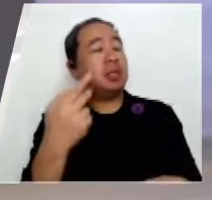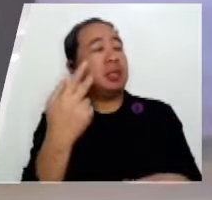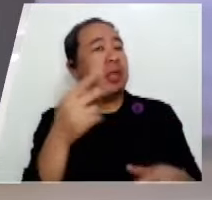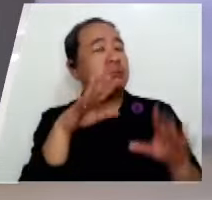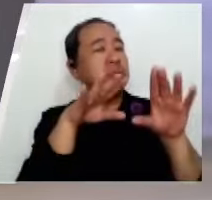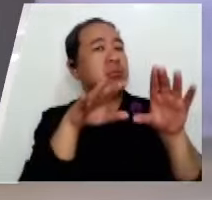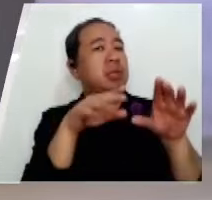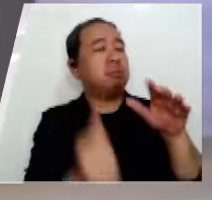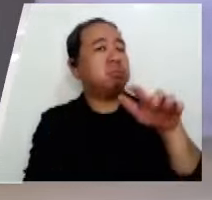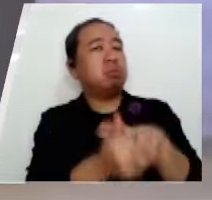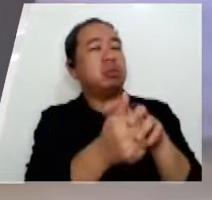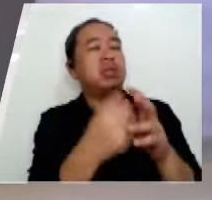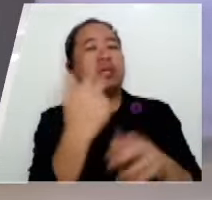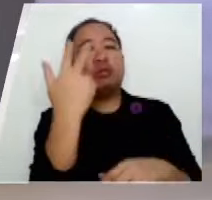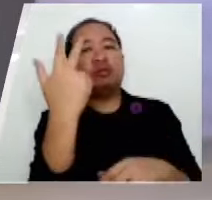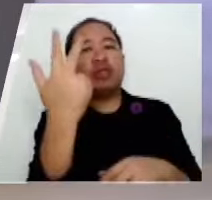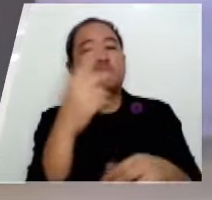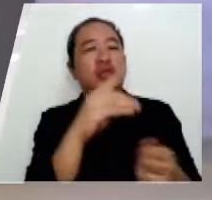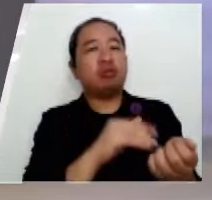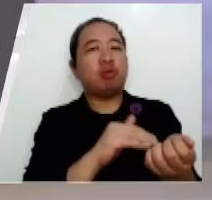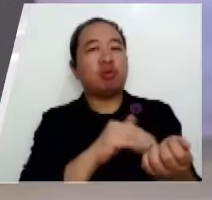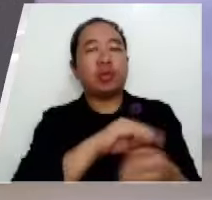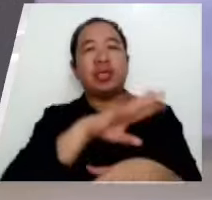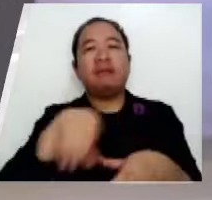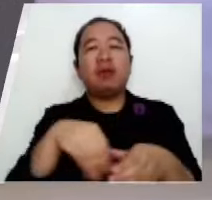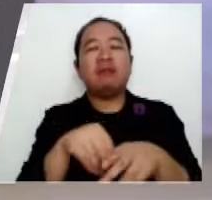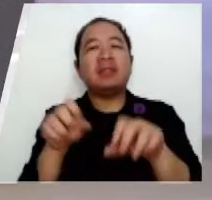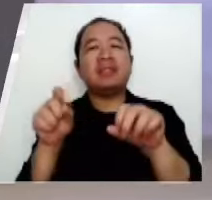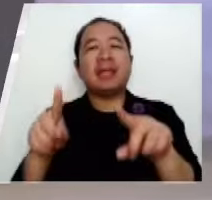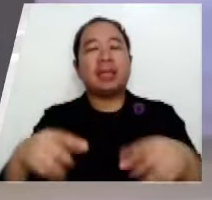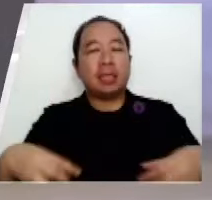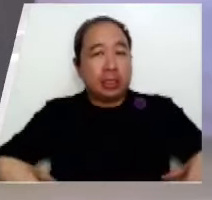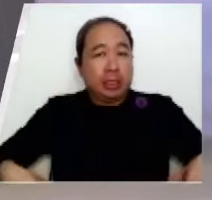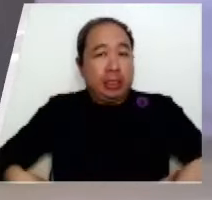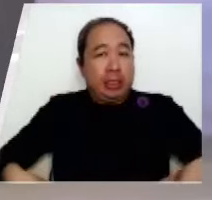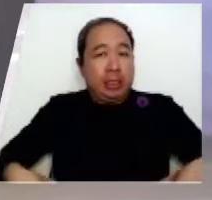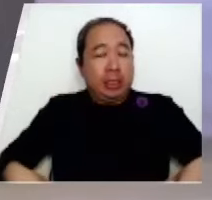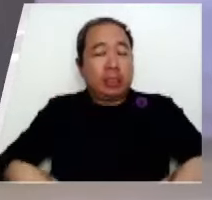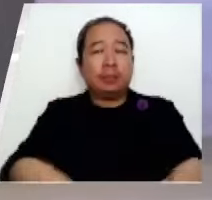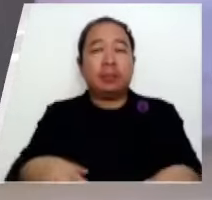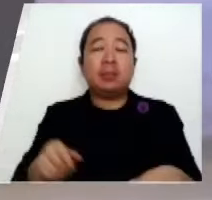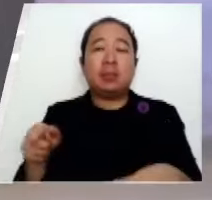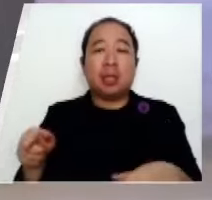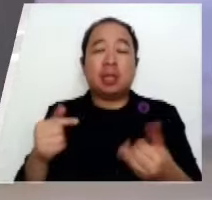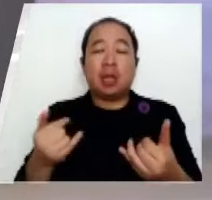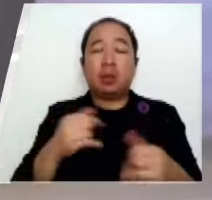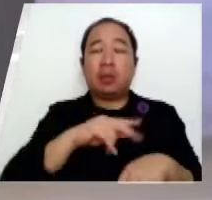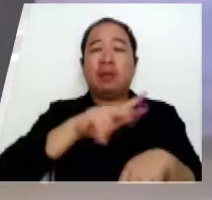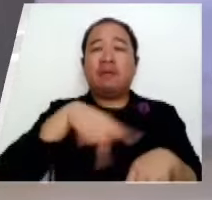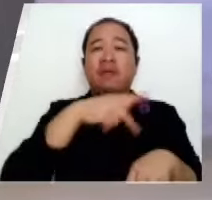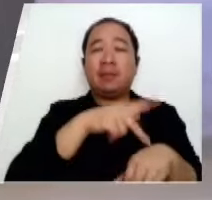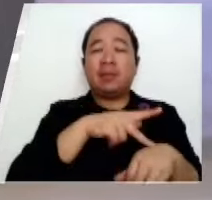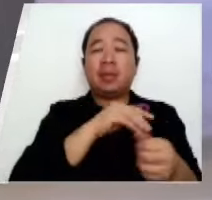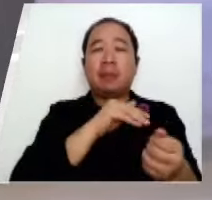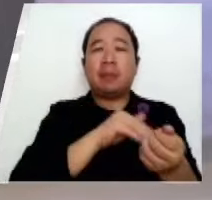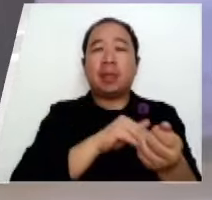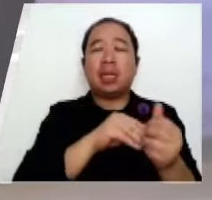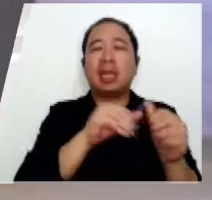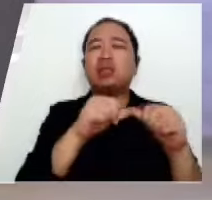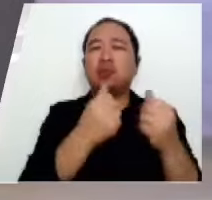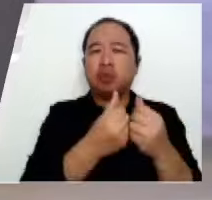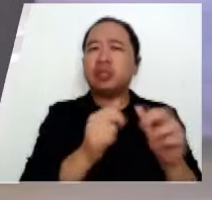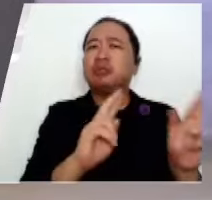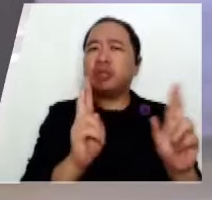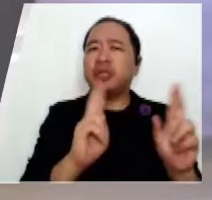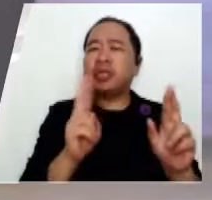kidney. Handa ring magkasahan ang sariling investigasyon ang Philippine Medical Association na hindi pa kumbinsidong